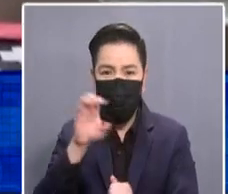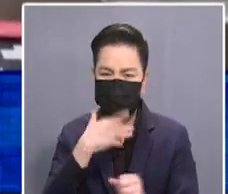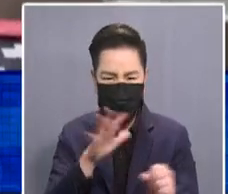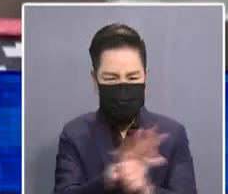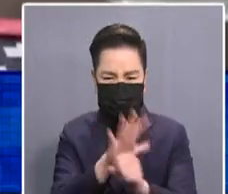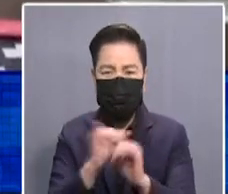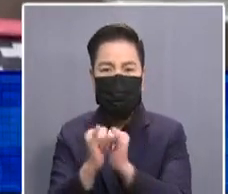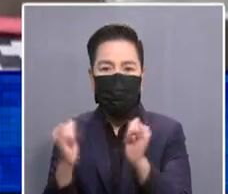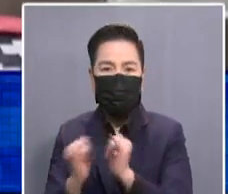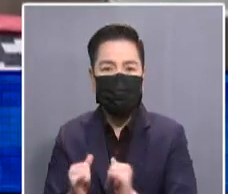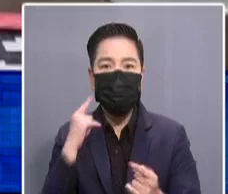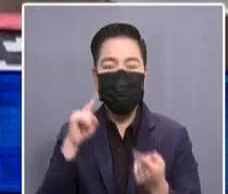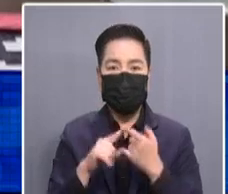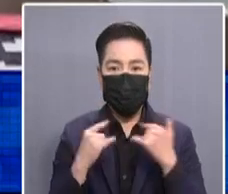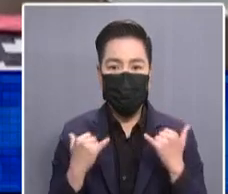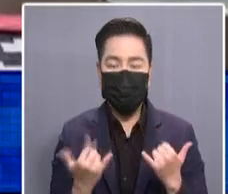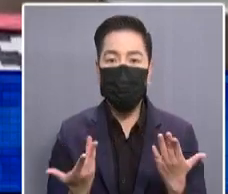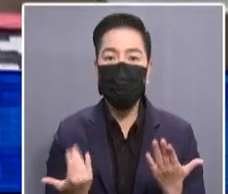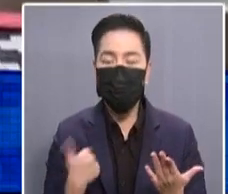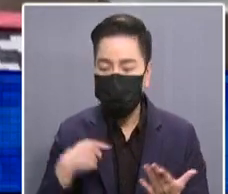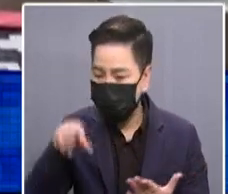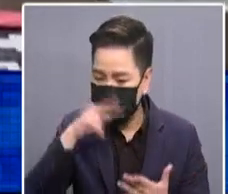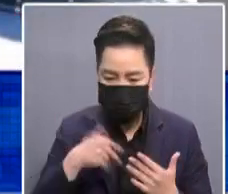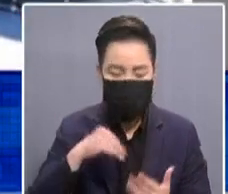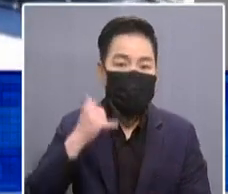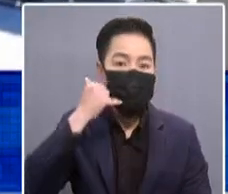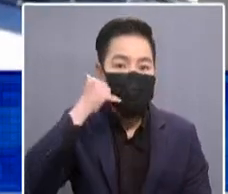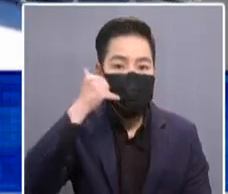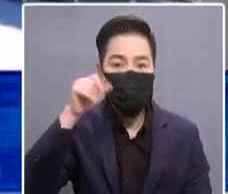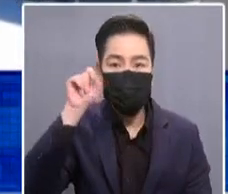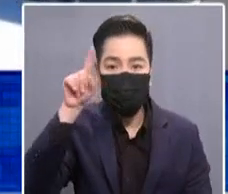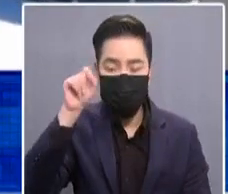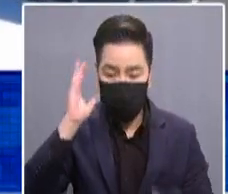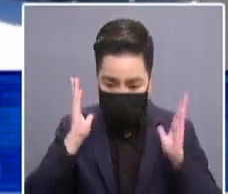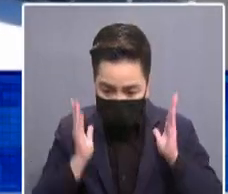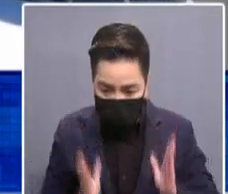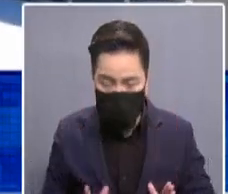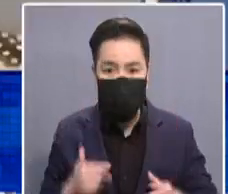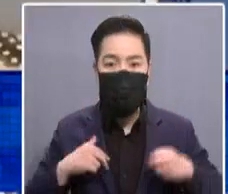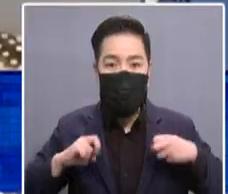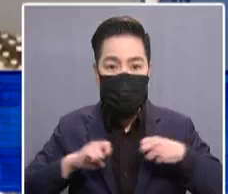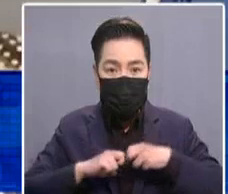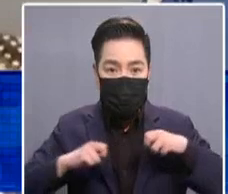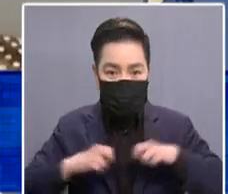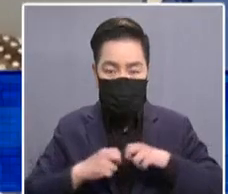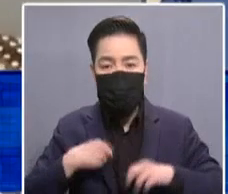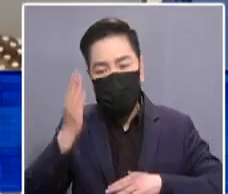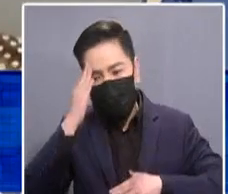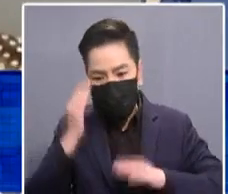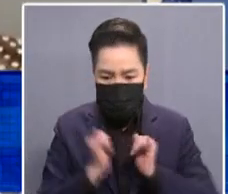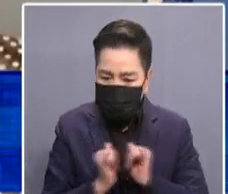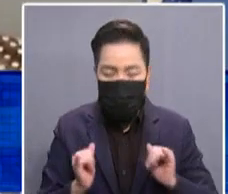ตียงในขณะเดียวกันตอนนี้ต้องเร่งเปิดสายด่วนช่วยเหลือผู้ที่ประสบปัญหาเรื่องของการไม่มีเตียงร